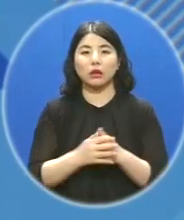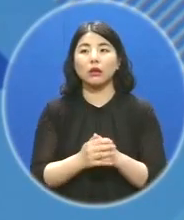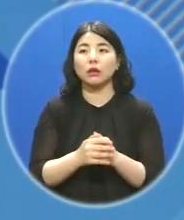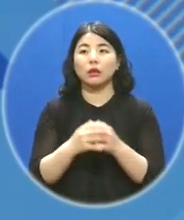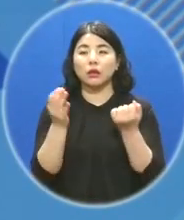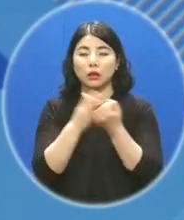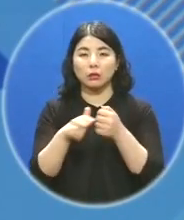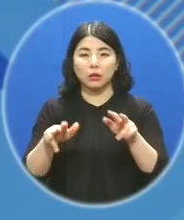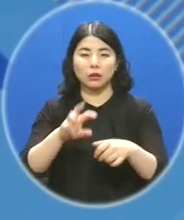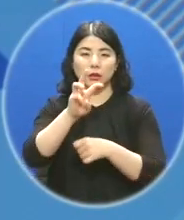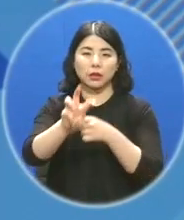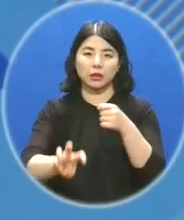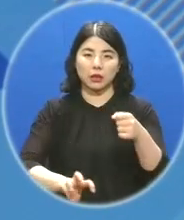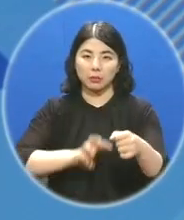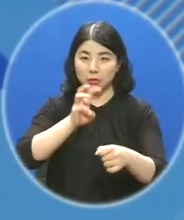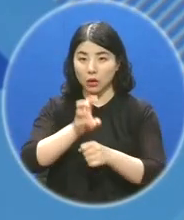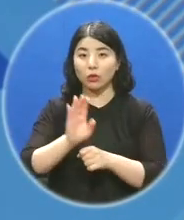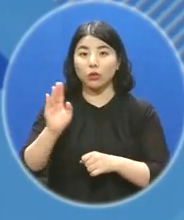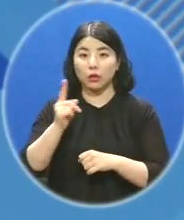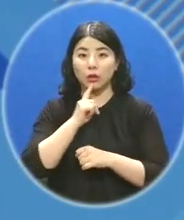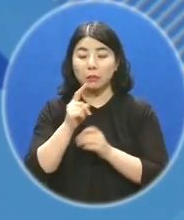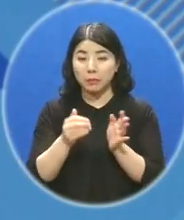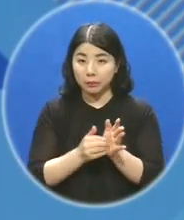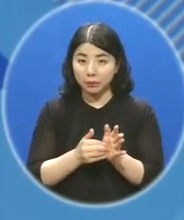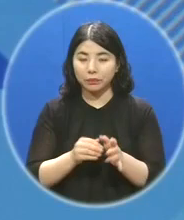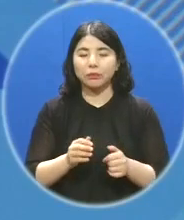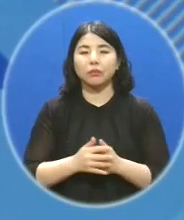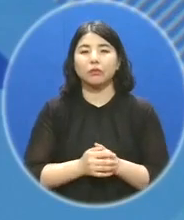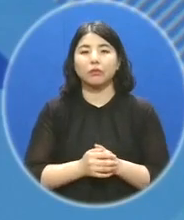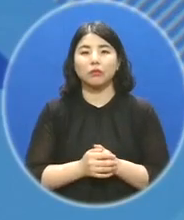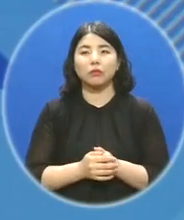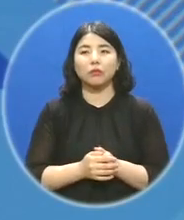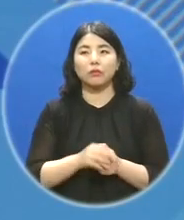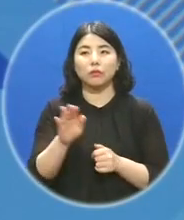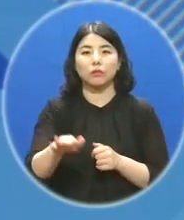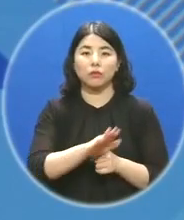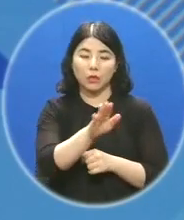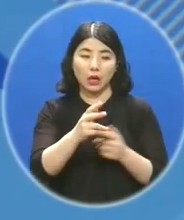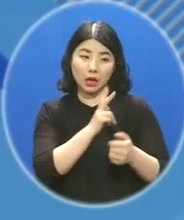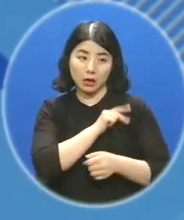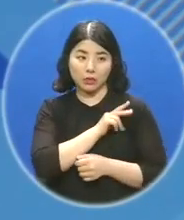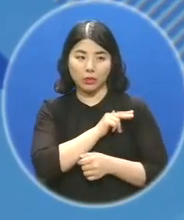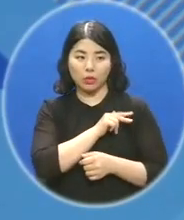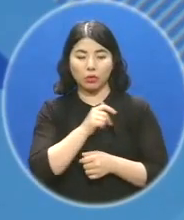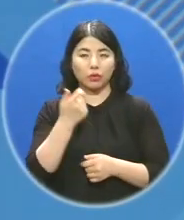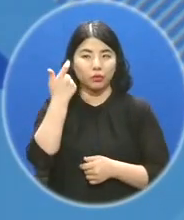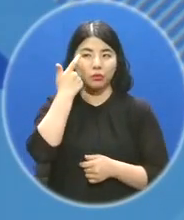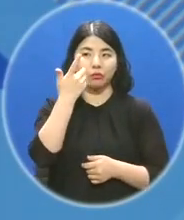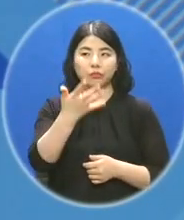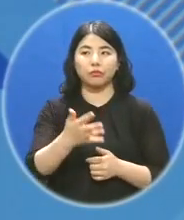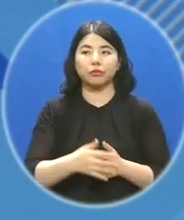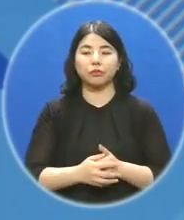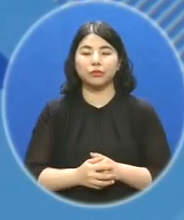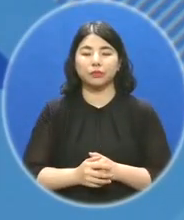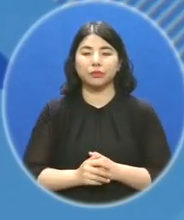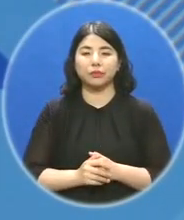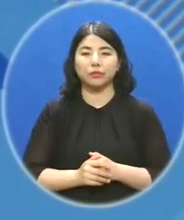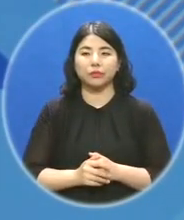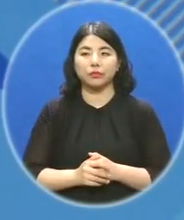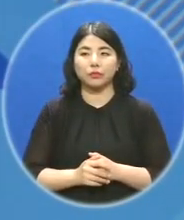지금 30여 년이 되어간다. 이제 이런 말씀을 하신 건데요. 우리 이상식 의원님께 좀 말씀을 듣도록